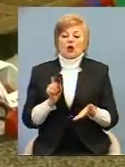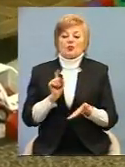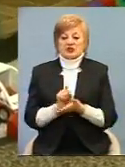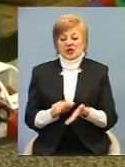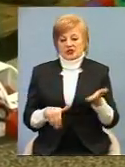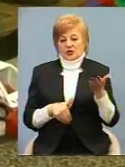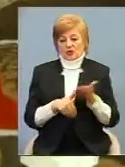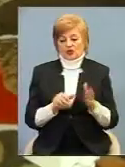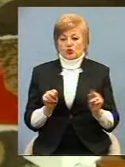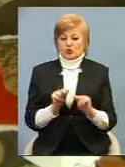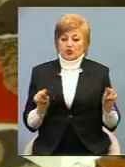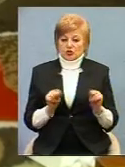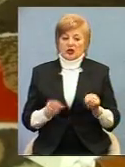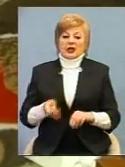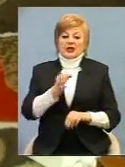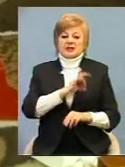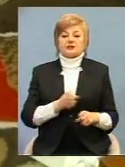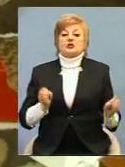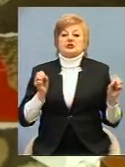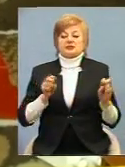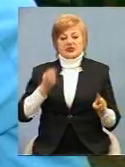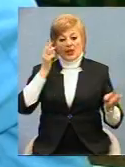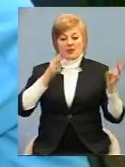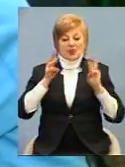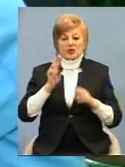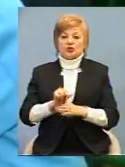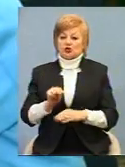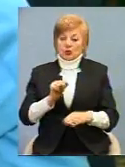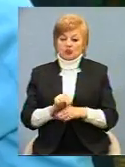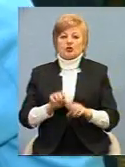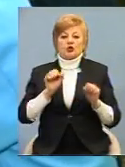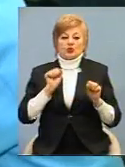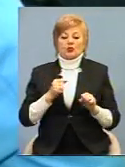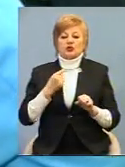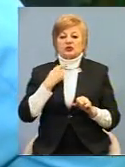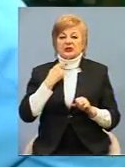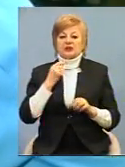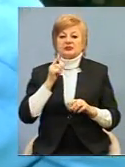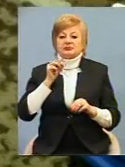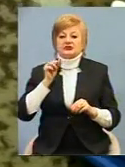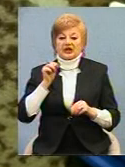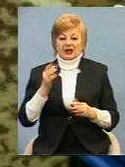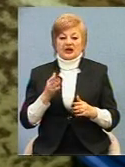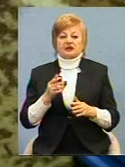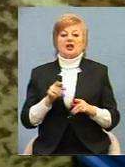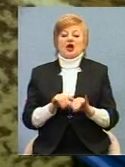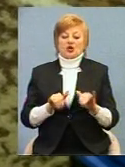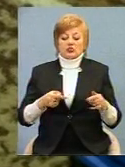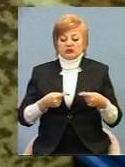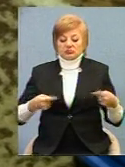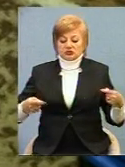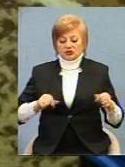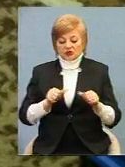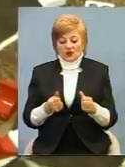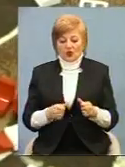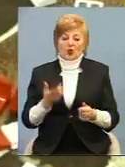у роботі вчителя. Використовуючи спеціальні методи навчання, можна позбавити дитину заїкання, навчити рахувати, розрізняти різноманітні фігури